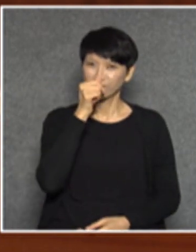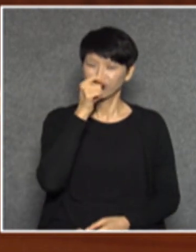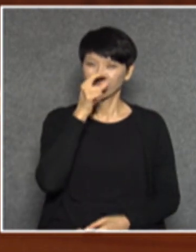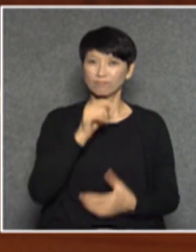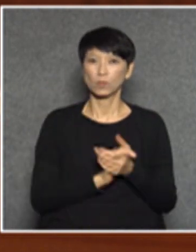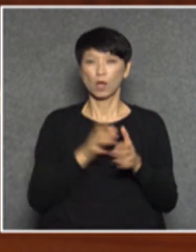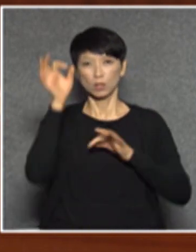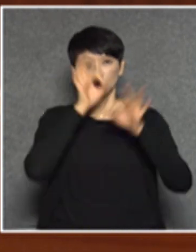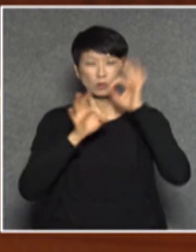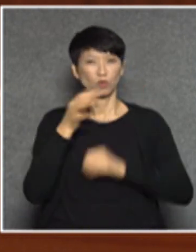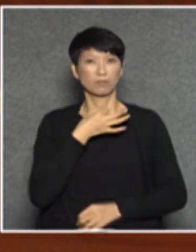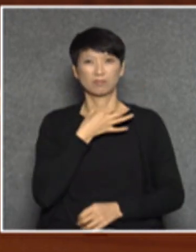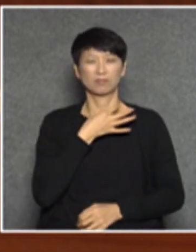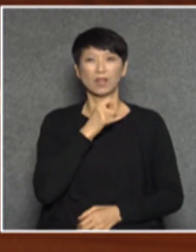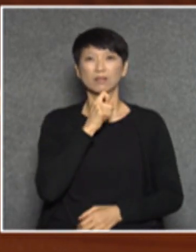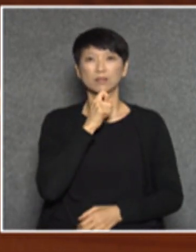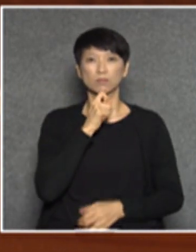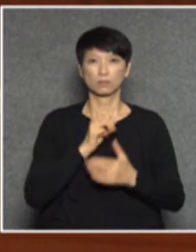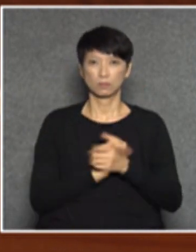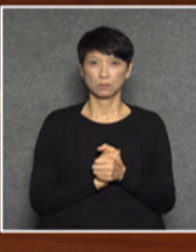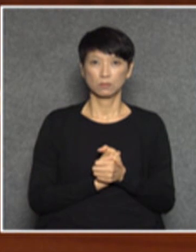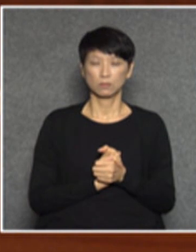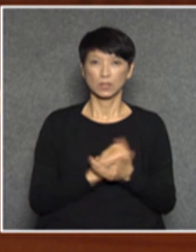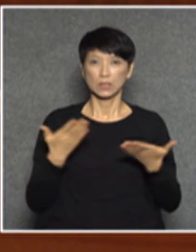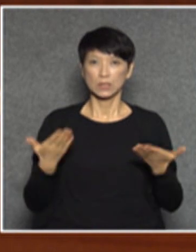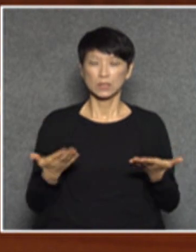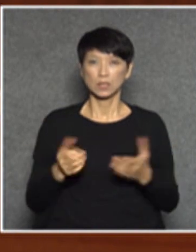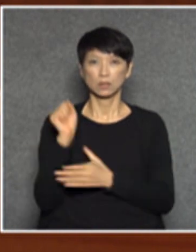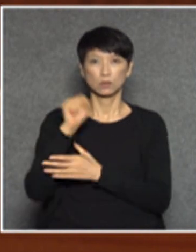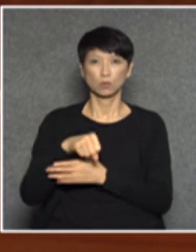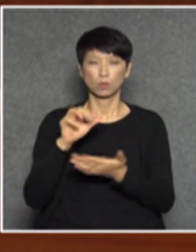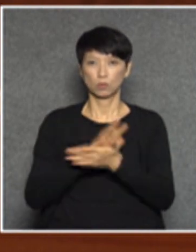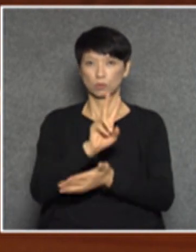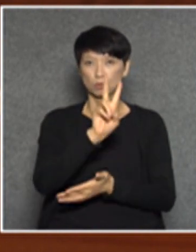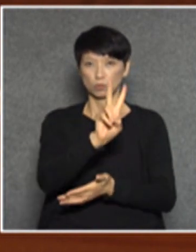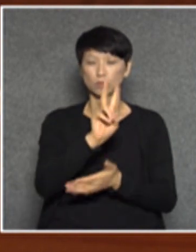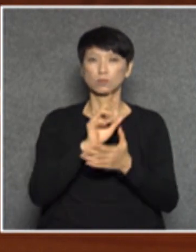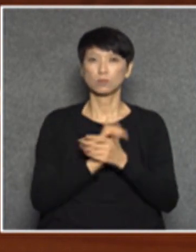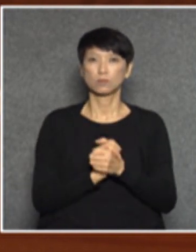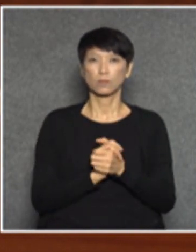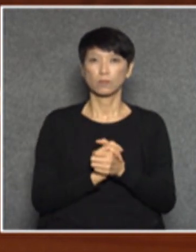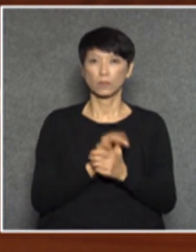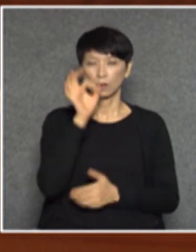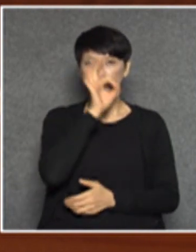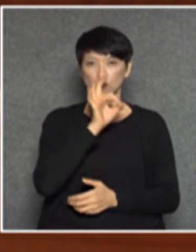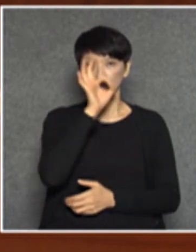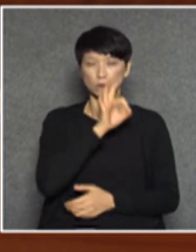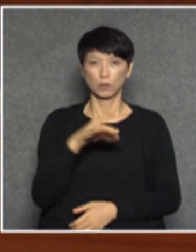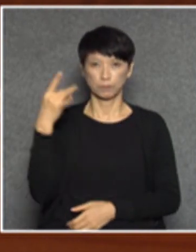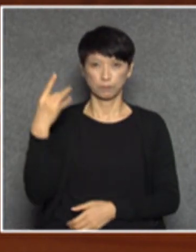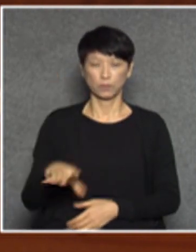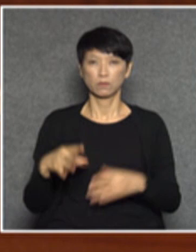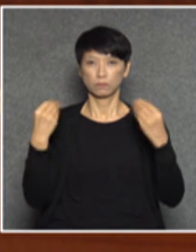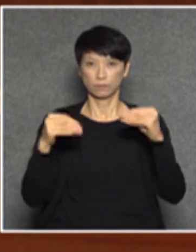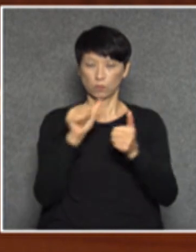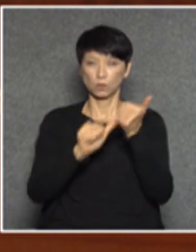加坡未做，但是我們現在已經通過過去兩年的幼稚園免費教育委員會